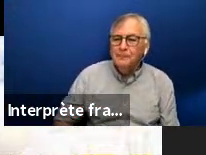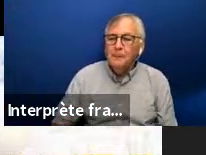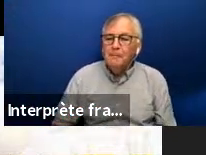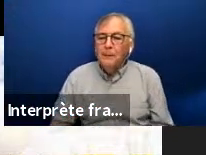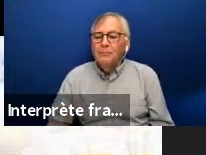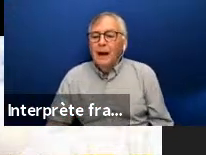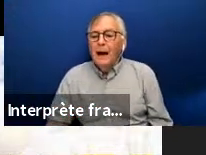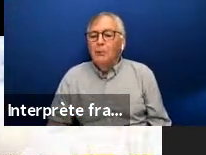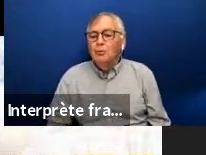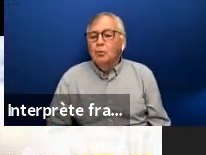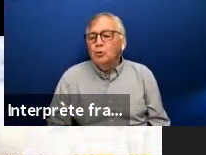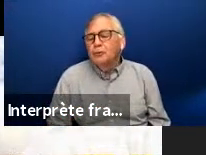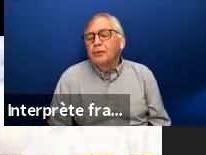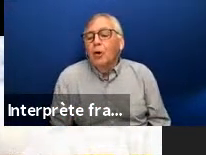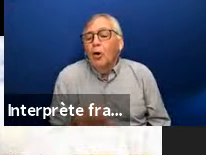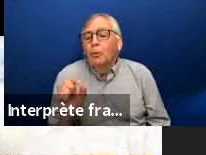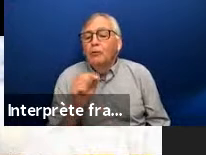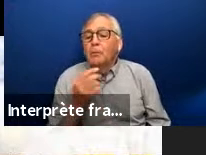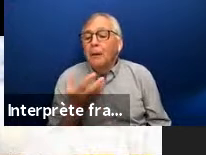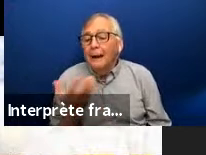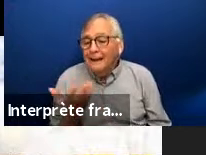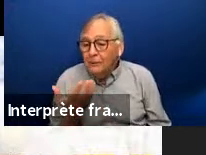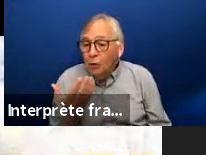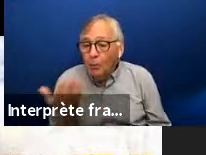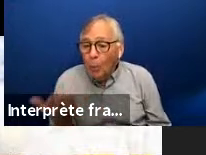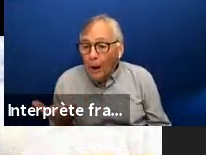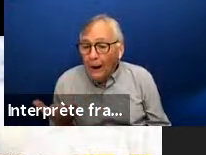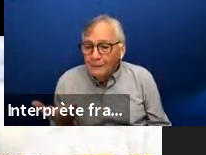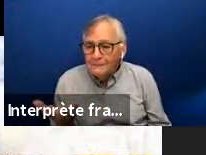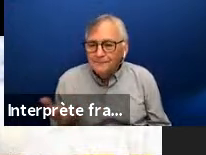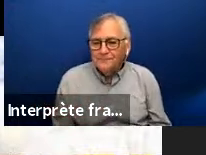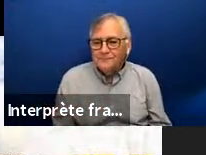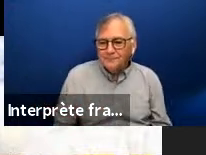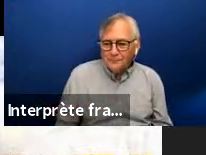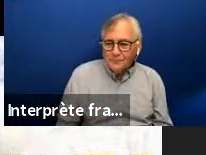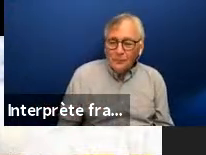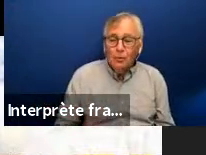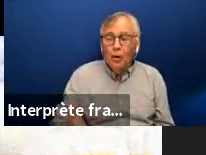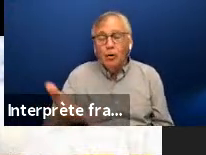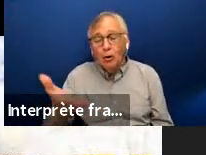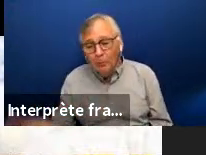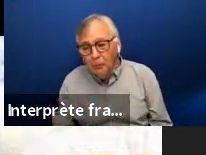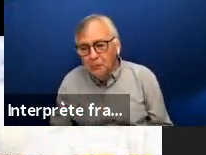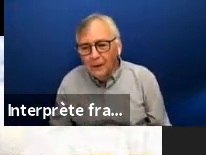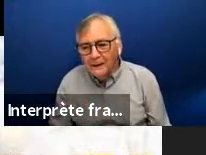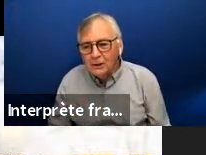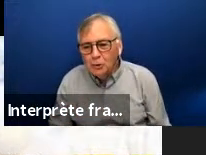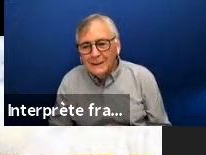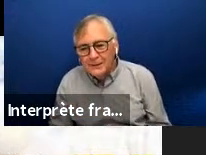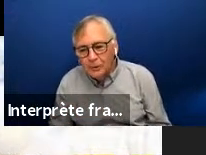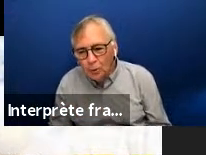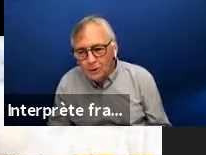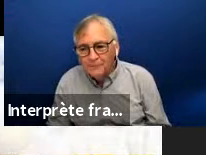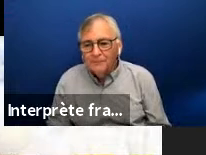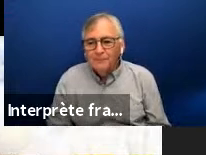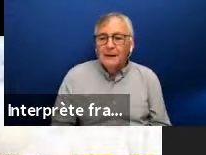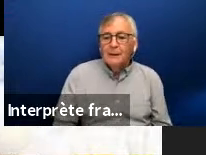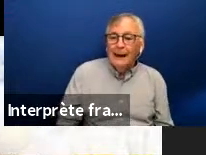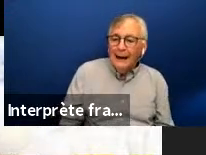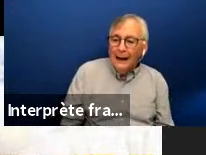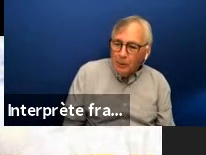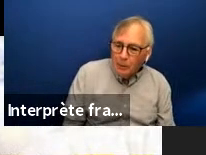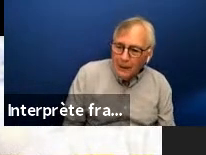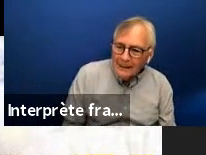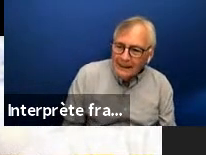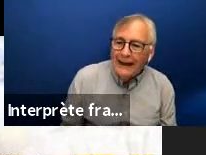content. À mon tour, je vais un peu vous parler de moi. Donc, comme vous voyez, je suis sourd.